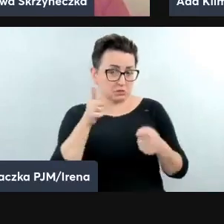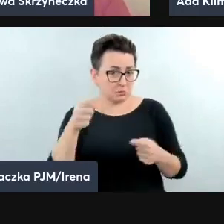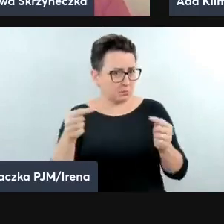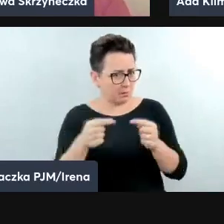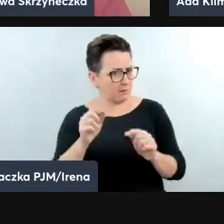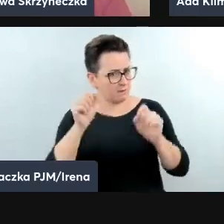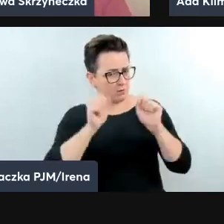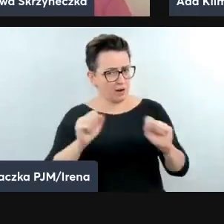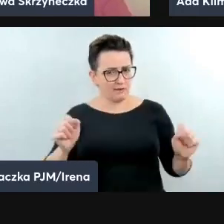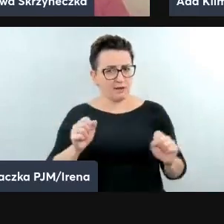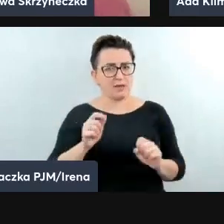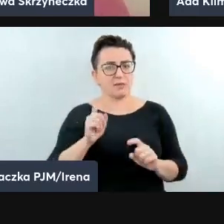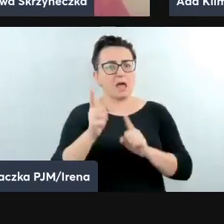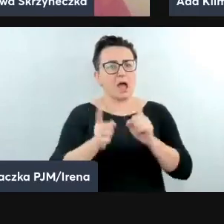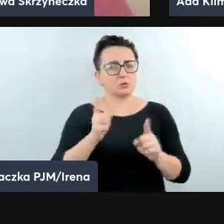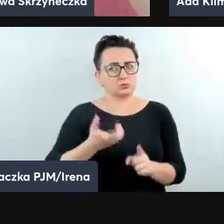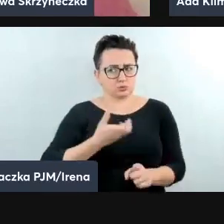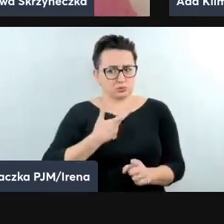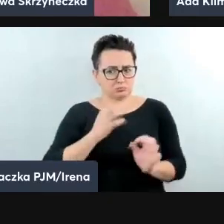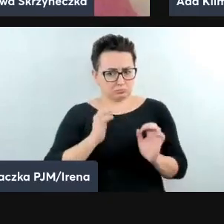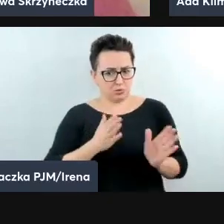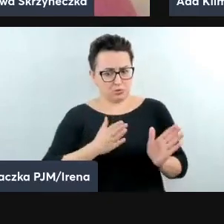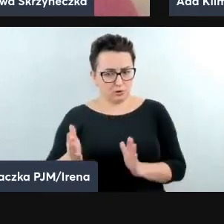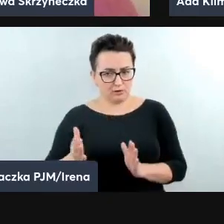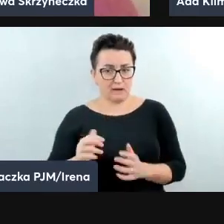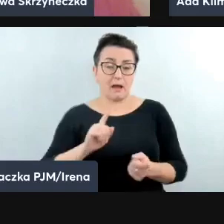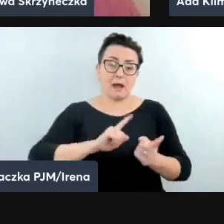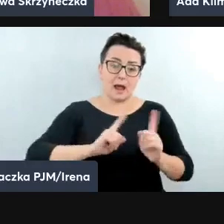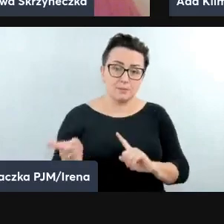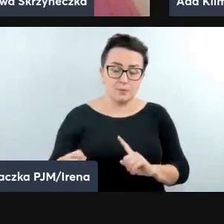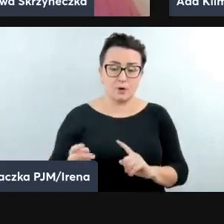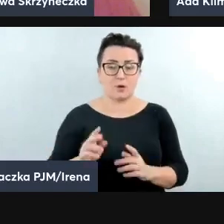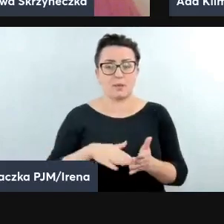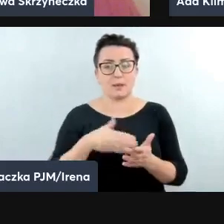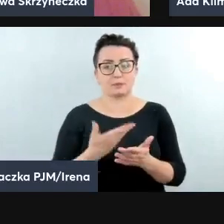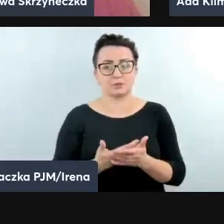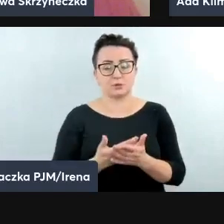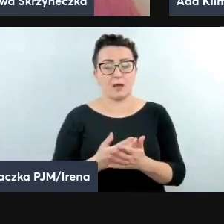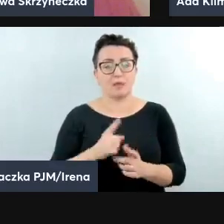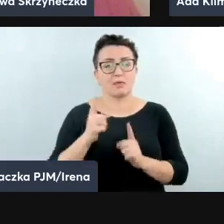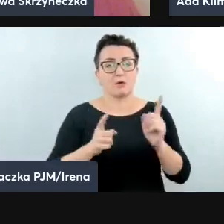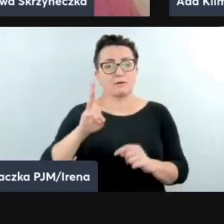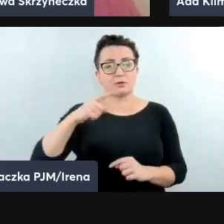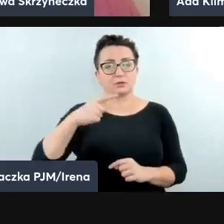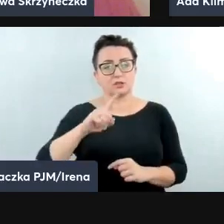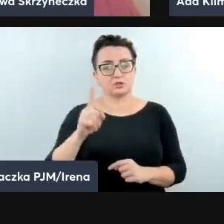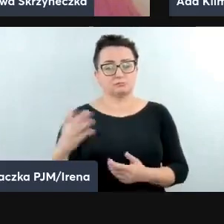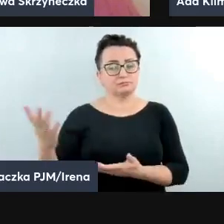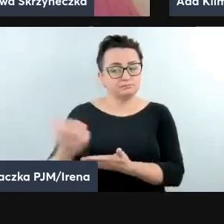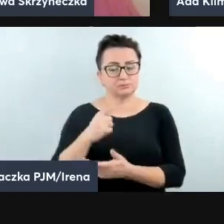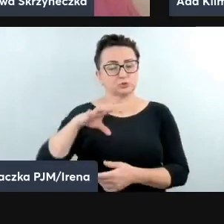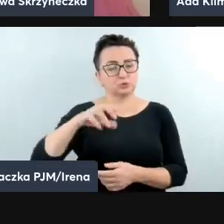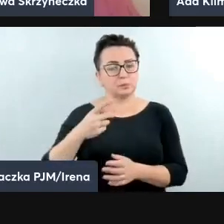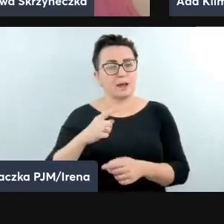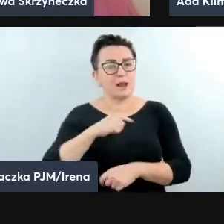gotowi, albo na przykład, nie wiem, właśnie nauczyciel WDŻ-u gdzieś tam by brał tą grupę na taką dodatkową lekcję, gdyby na przykład właśnie